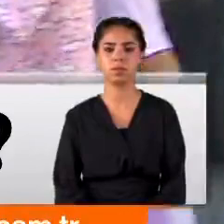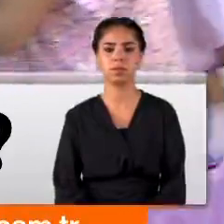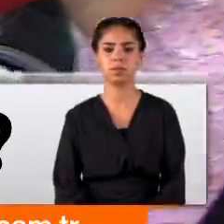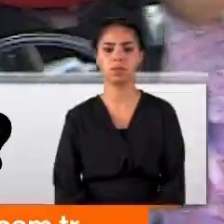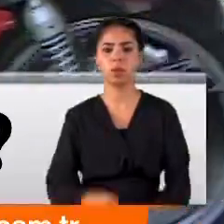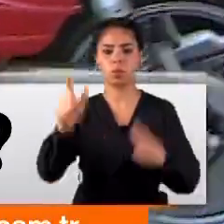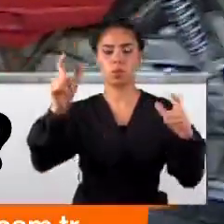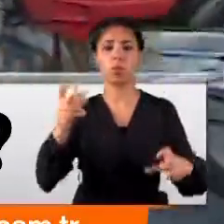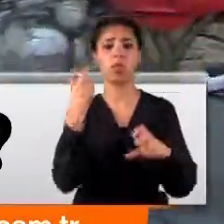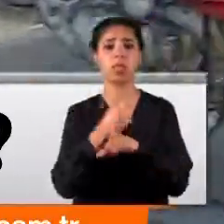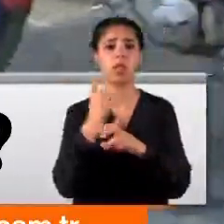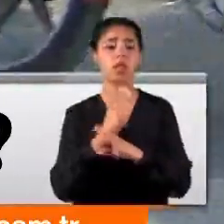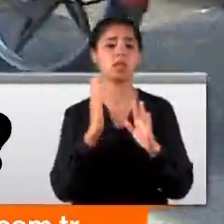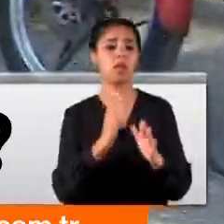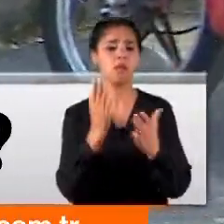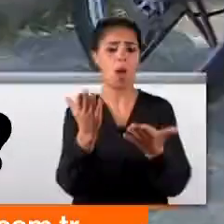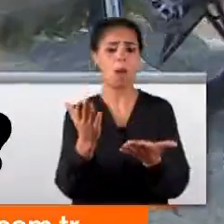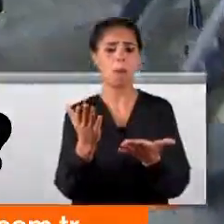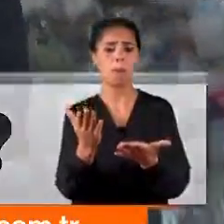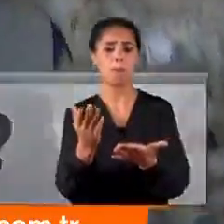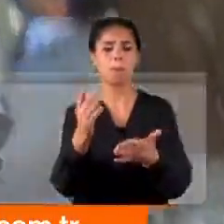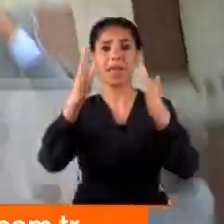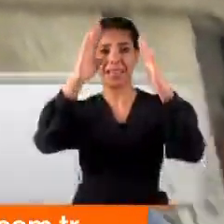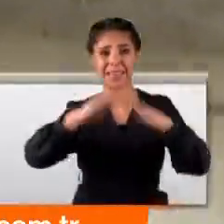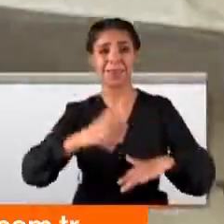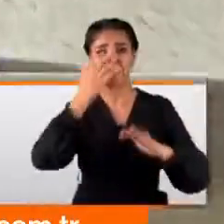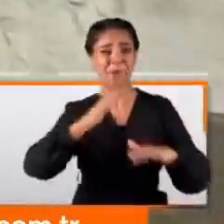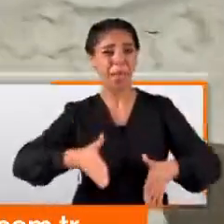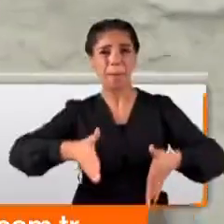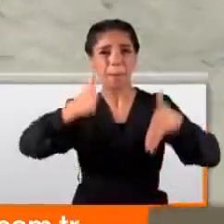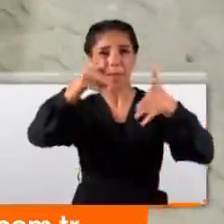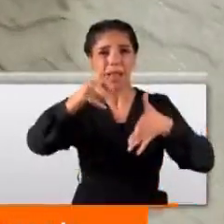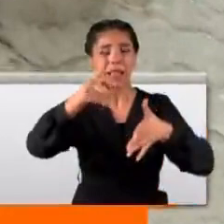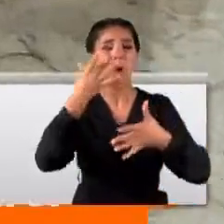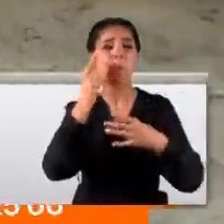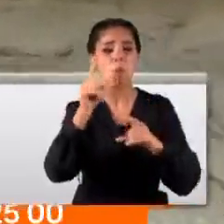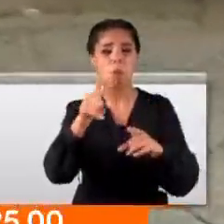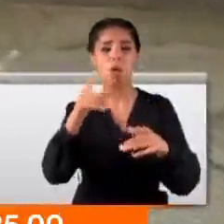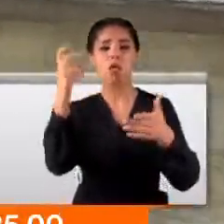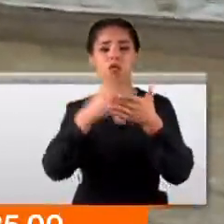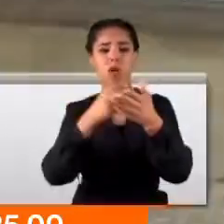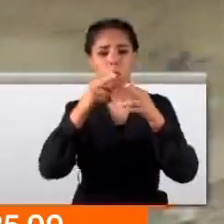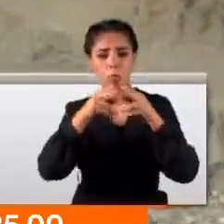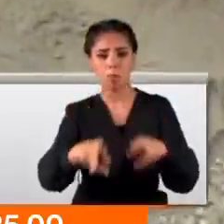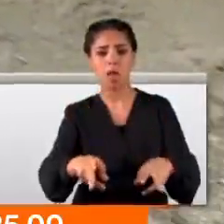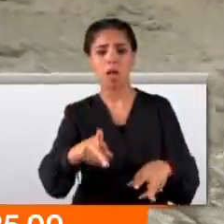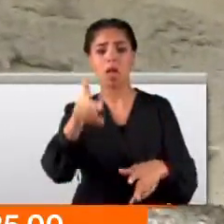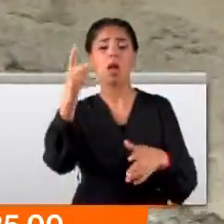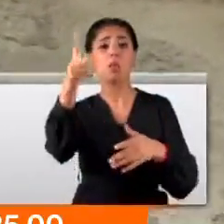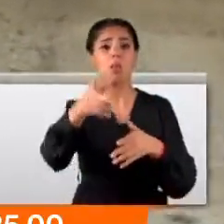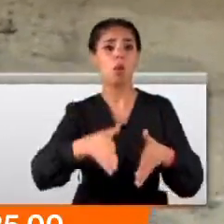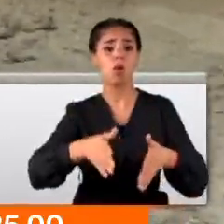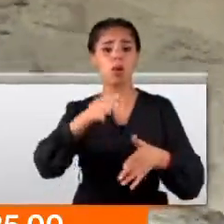Olay yerinde tehlike hala geçmiş değil. Bakın yıkılması beklenen binanın durumu böyle. Camlar patlamış ve hemen pencerenin